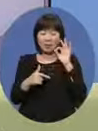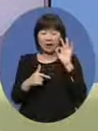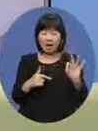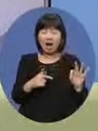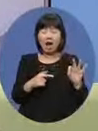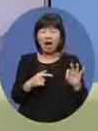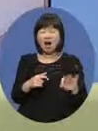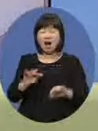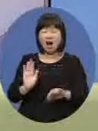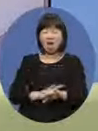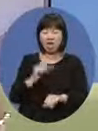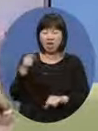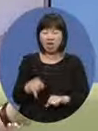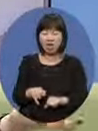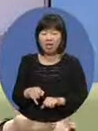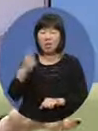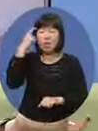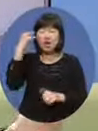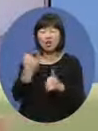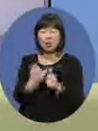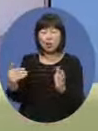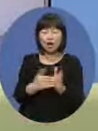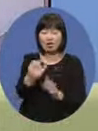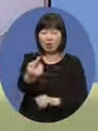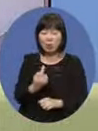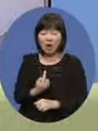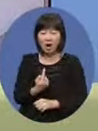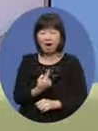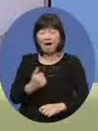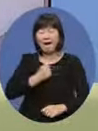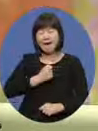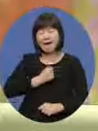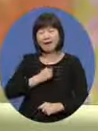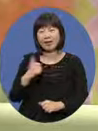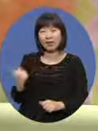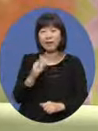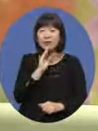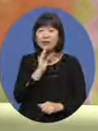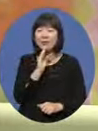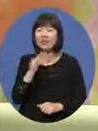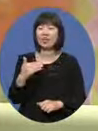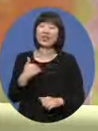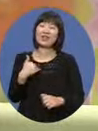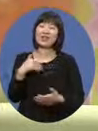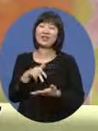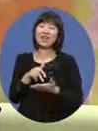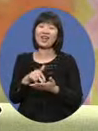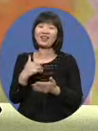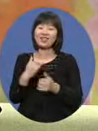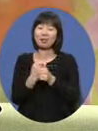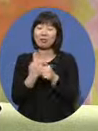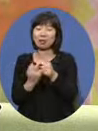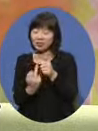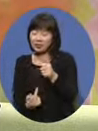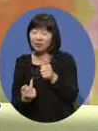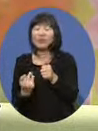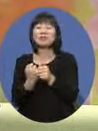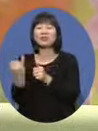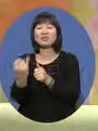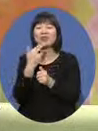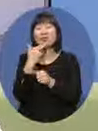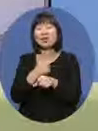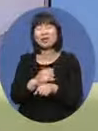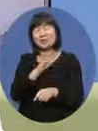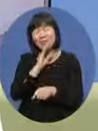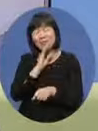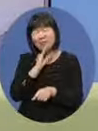저렇게도 못하는 게 왜 와서 뭐 하여튼 이걸 말로 못하는 거죠. 저는 동서 없는 게 얼마나 다행인지 그러니까, 모르겠습니다, 진짜. 저는 하나